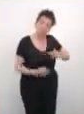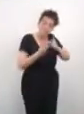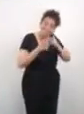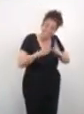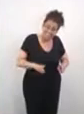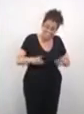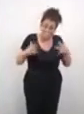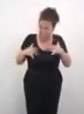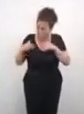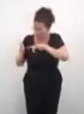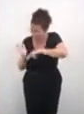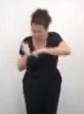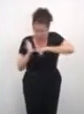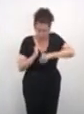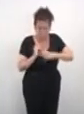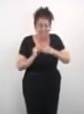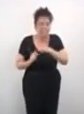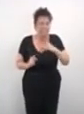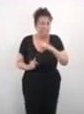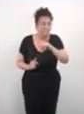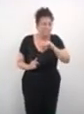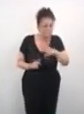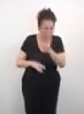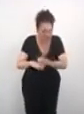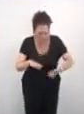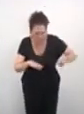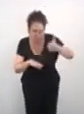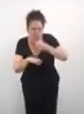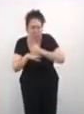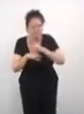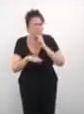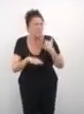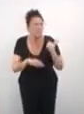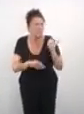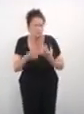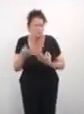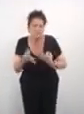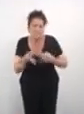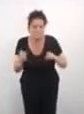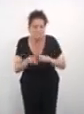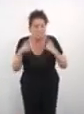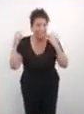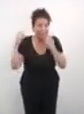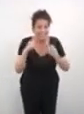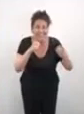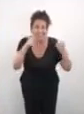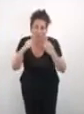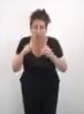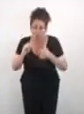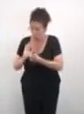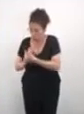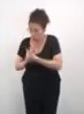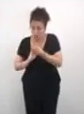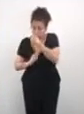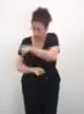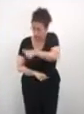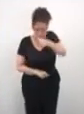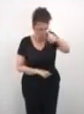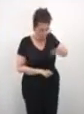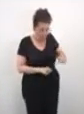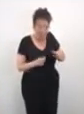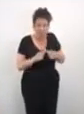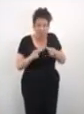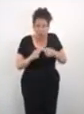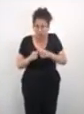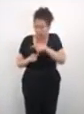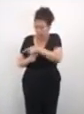signée avec la DDSP et avec le parquet que vous avez cité. Nous nous sommes accordés là-dessus. La police municipale vient en renfort, en